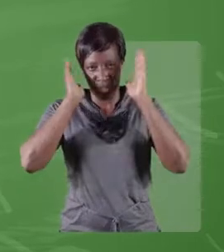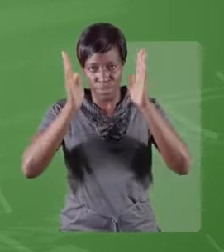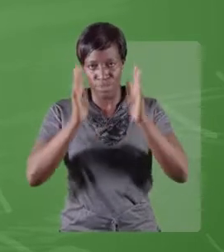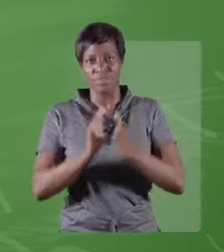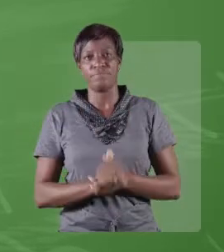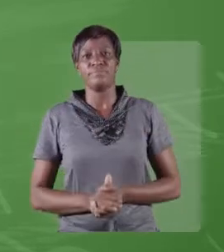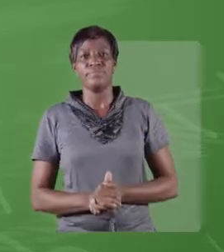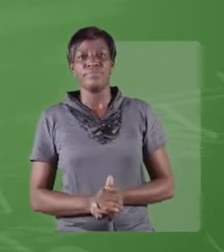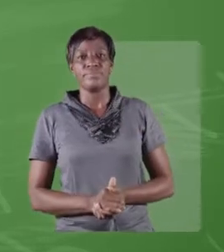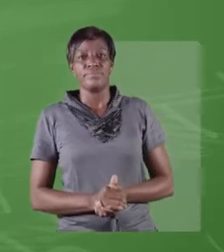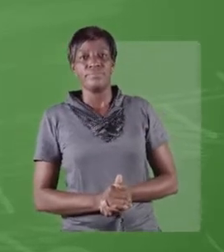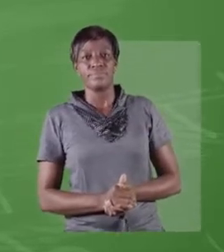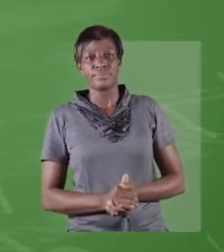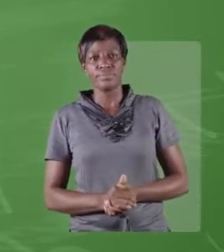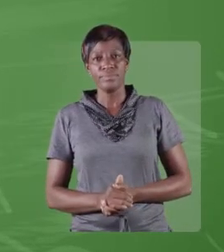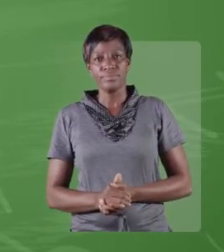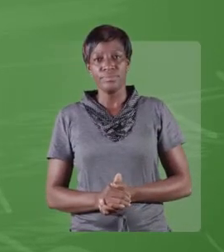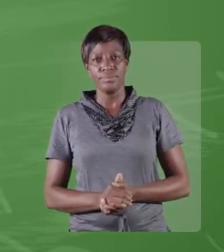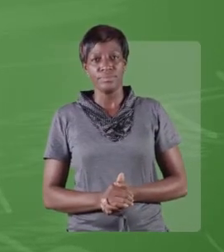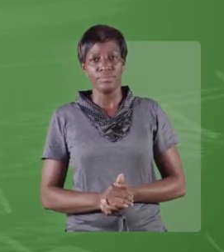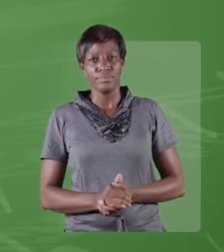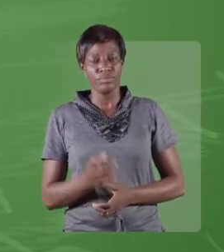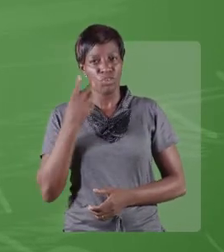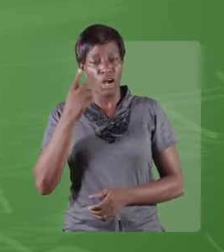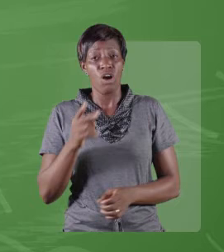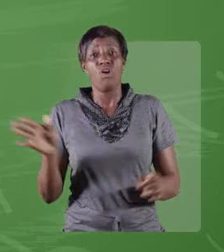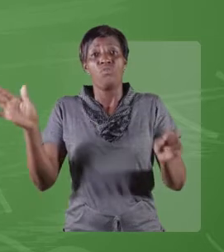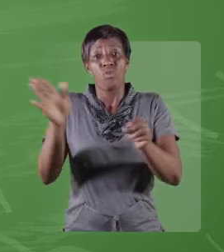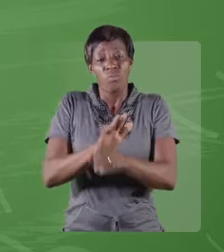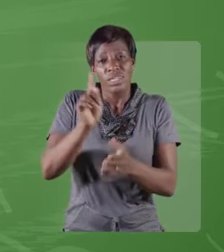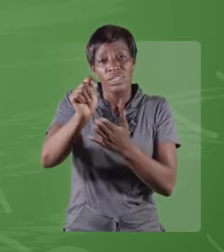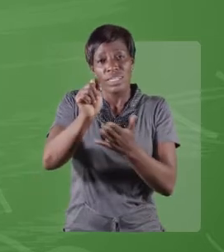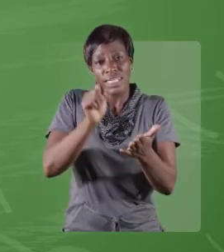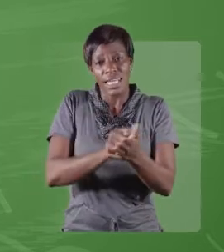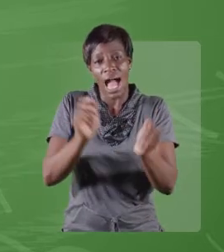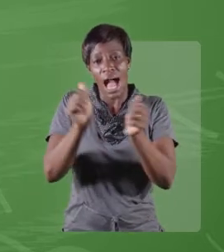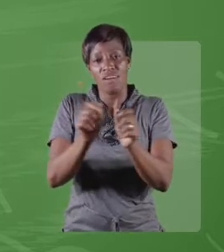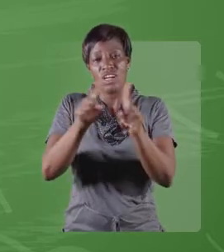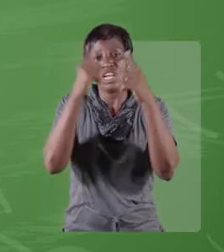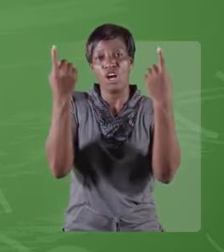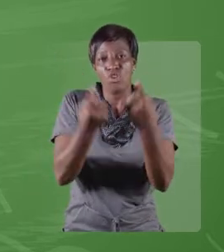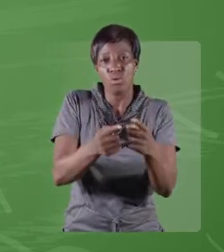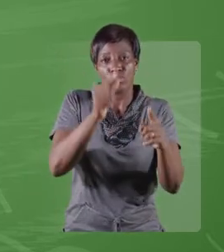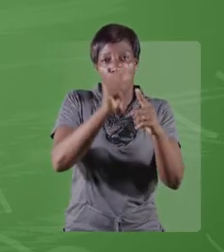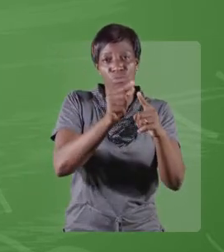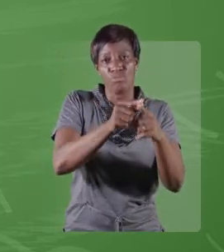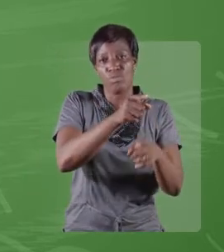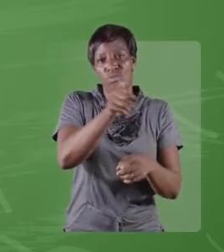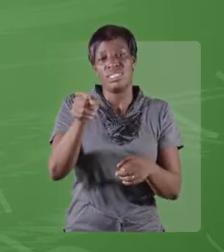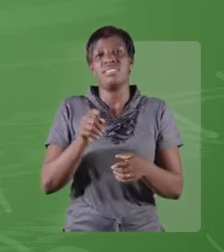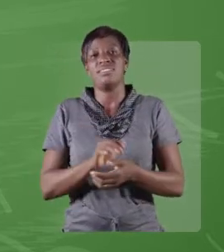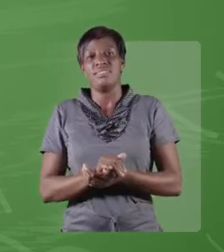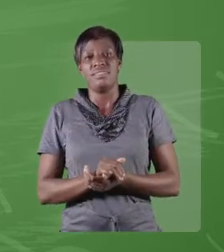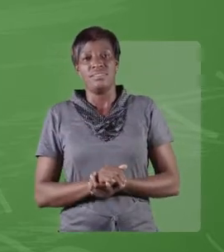va. Complète le test ci-dessous avec les groupes de mots ou dates suivants.